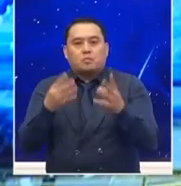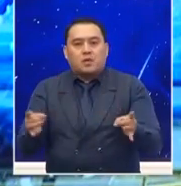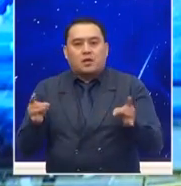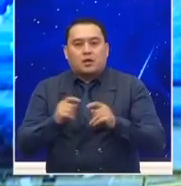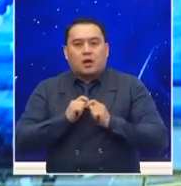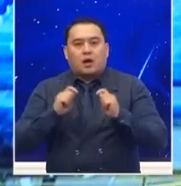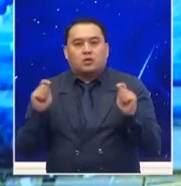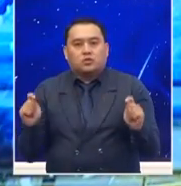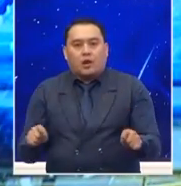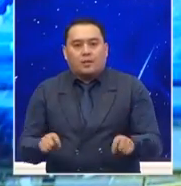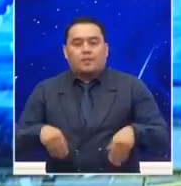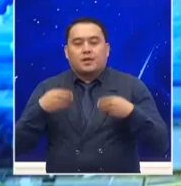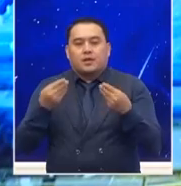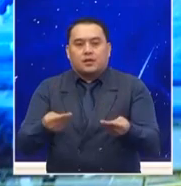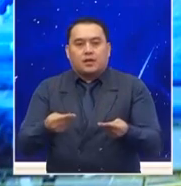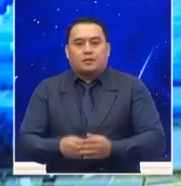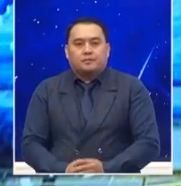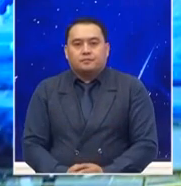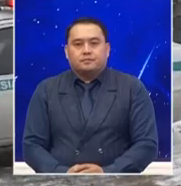нысан ғимараты ел игілігіне өтті.